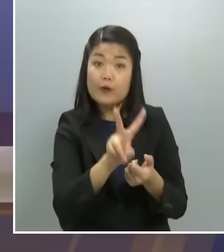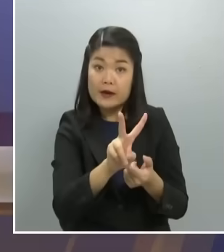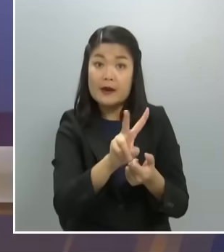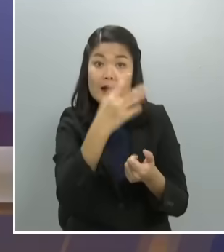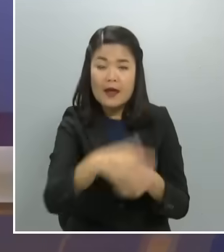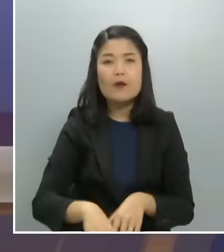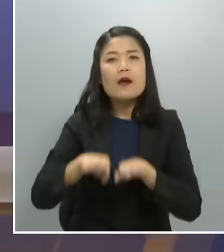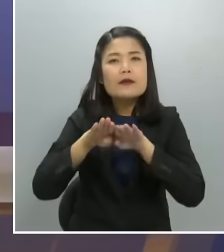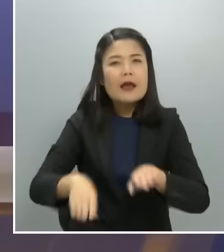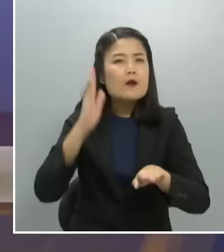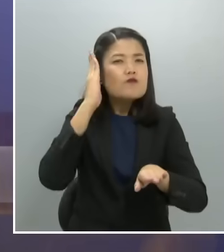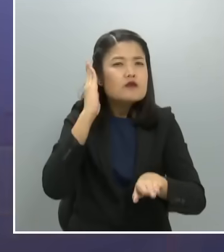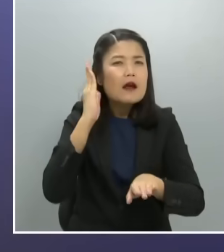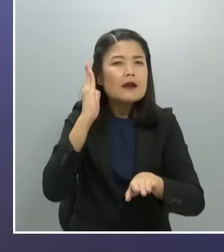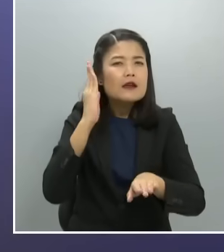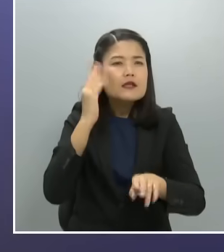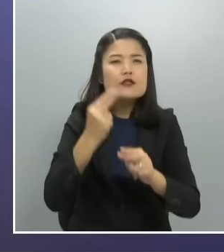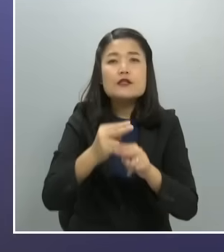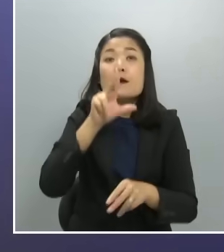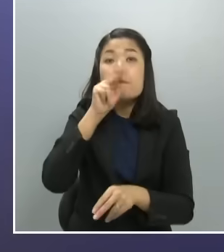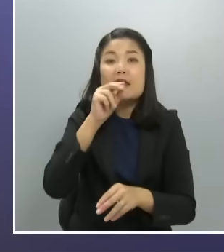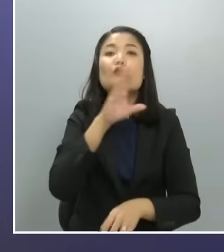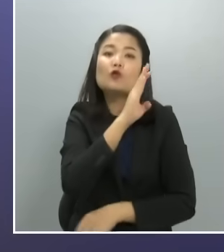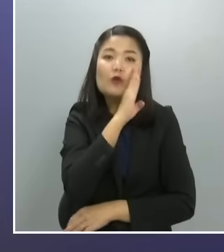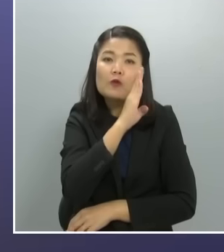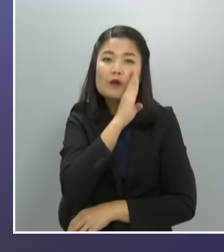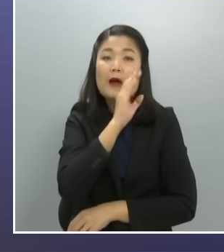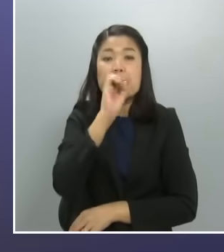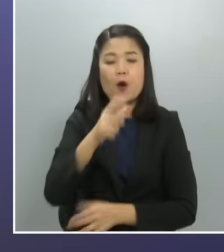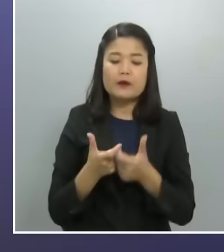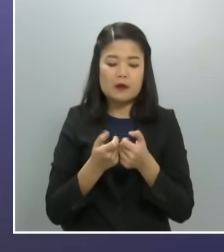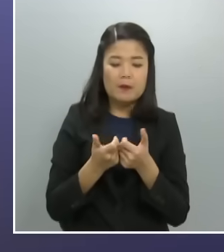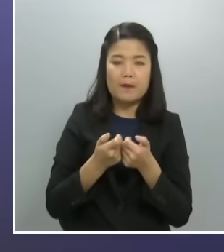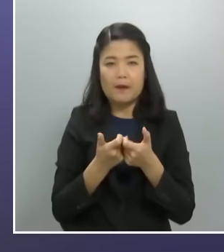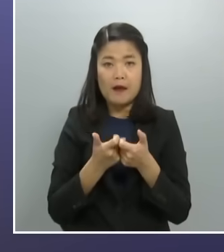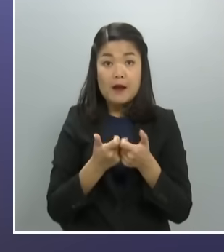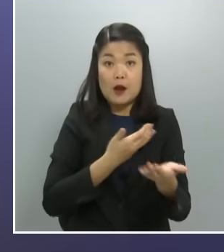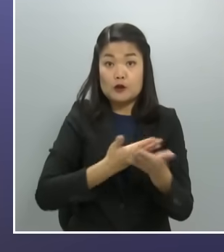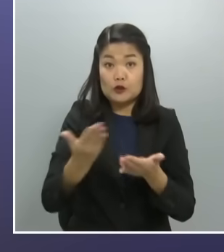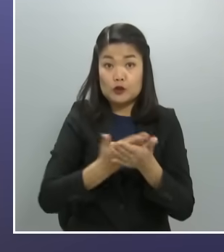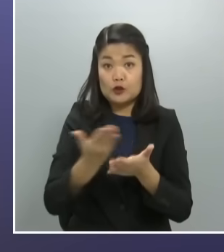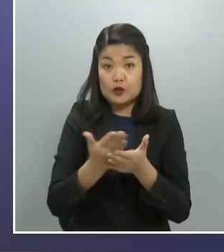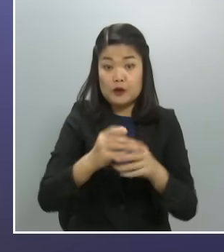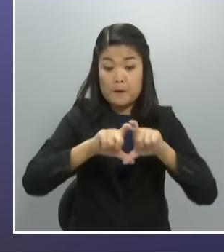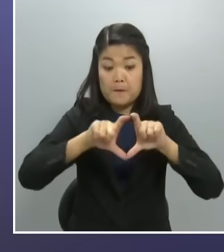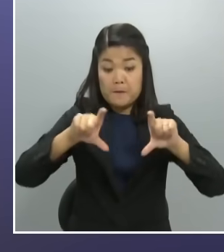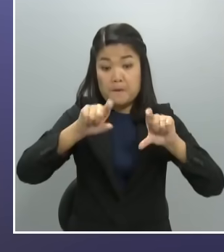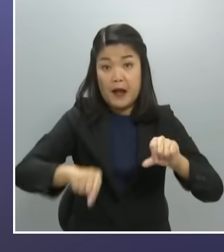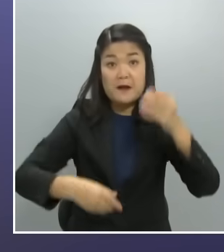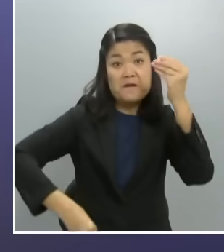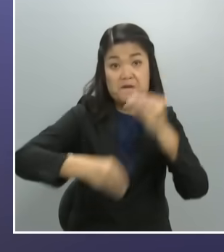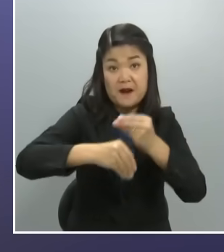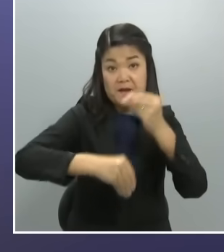องชื่อเด็กชายเป็ดนามสมมุติเนี่ยก็เล่าให้ฟังว่าเล่นเกมออนไลน์และซื้อคูปองเติมเกม ROV ใน